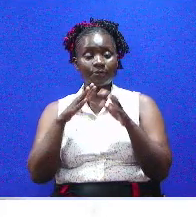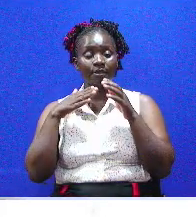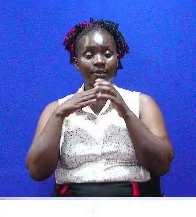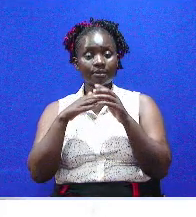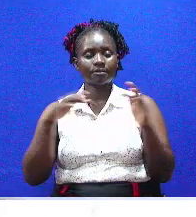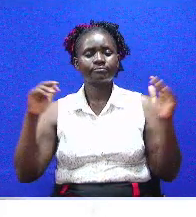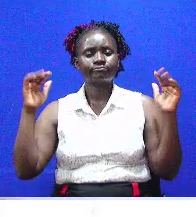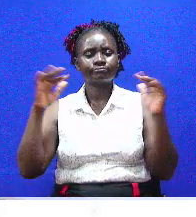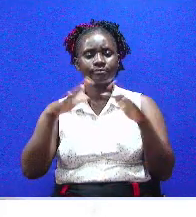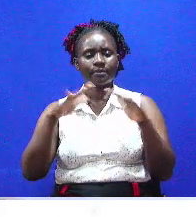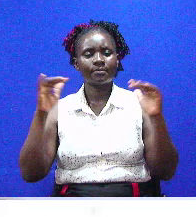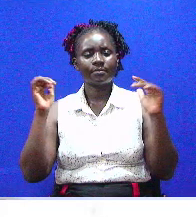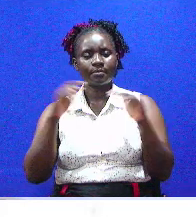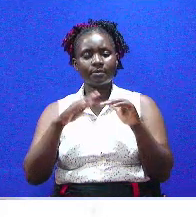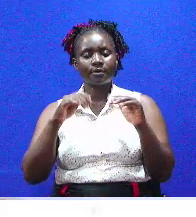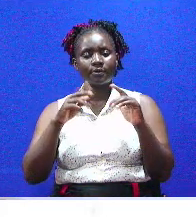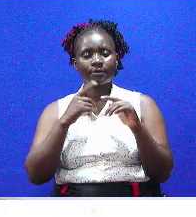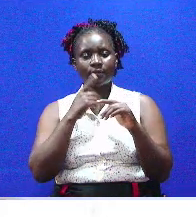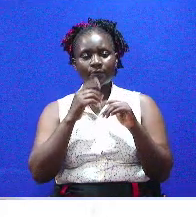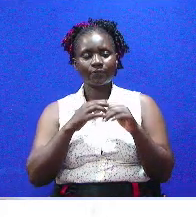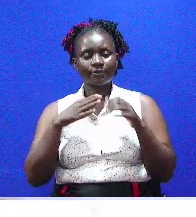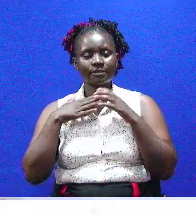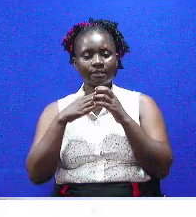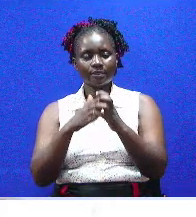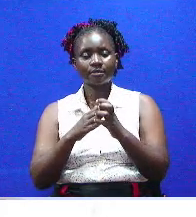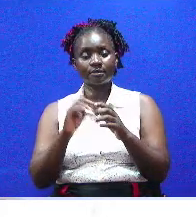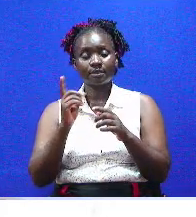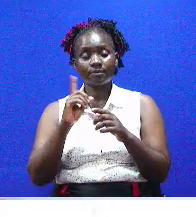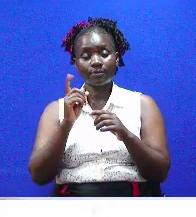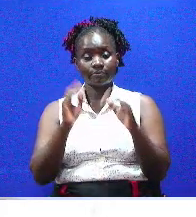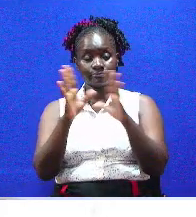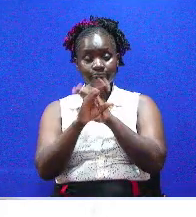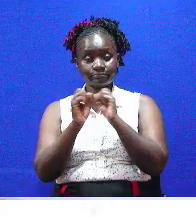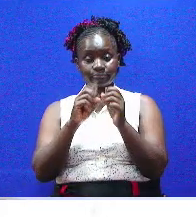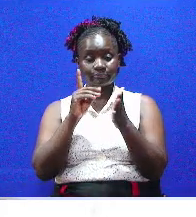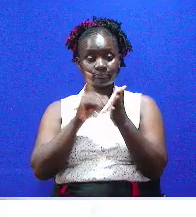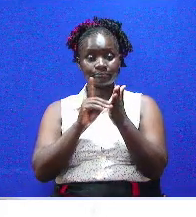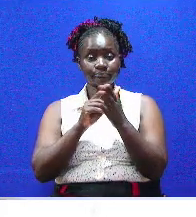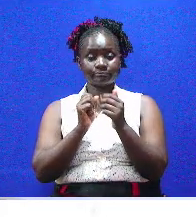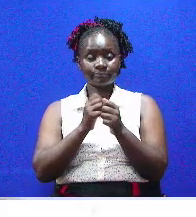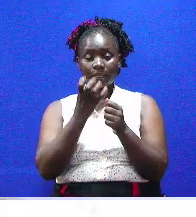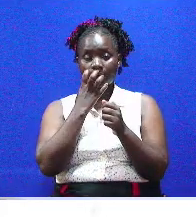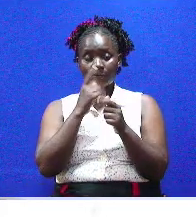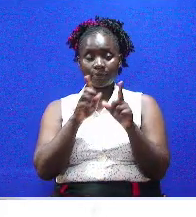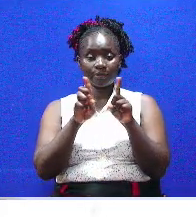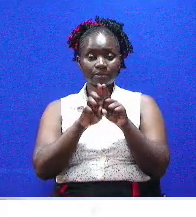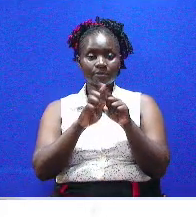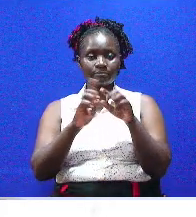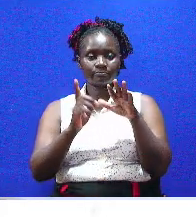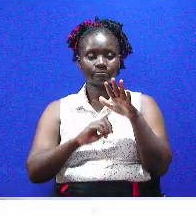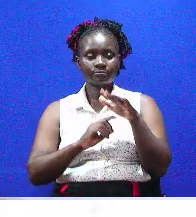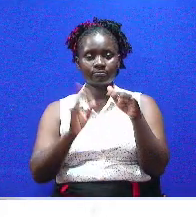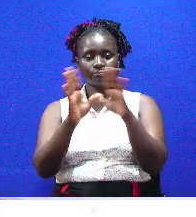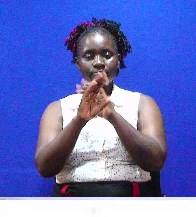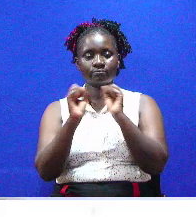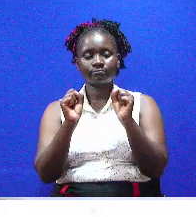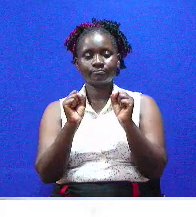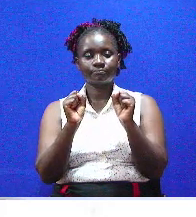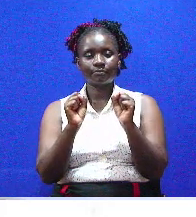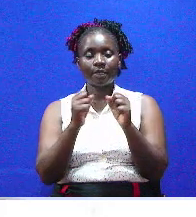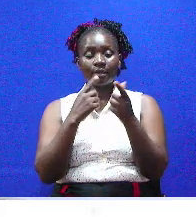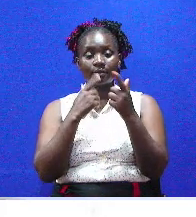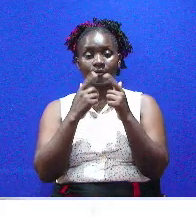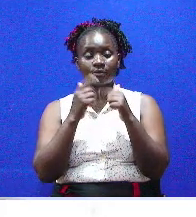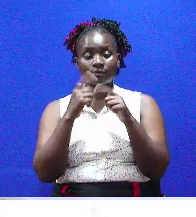abababwikirana sensemeyo asababakoragwa anene no murai bense Dr. William Ruto na baigo omokonyo ye okwa